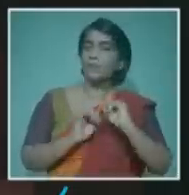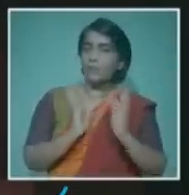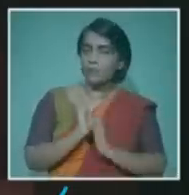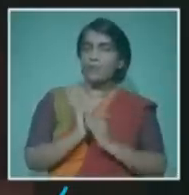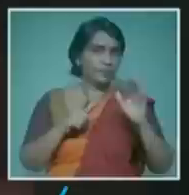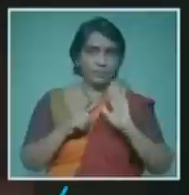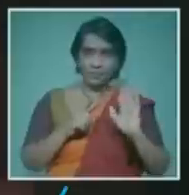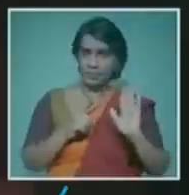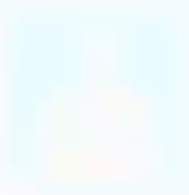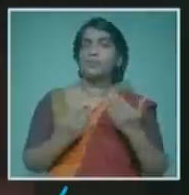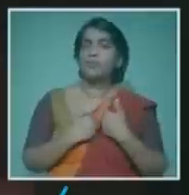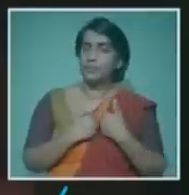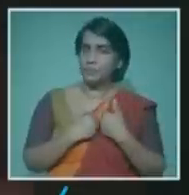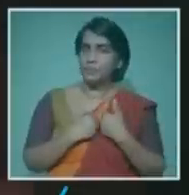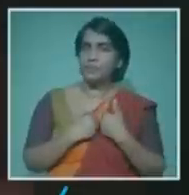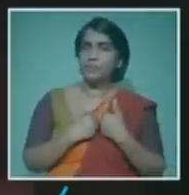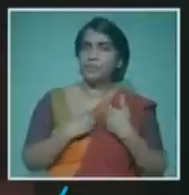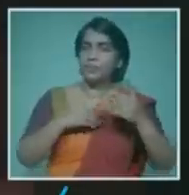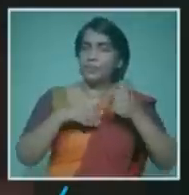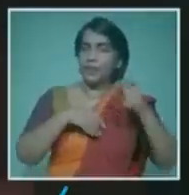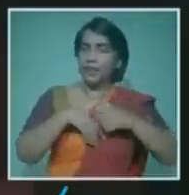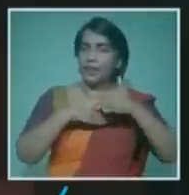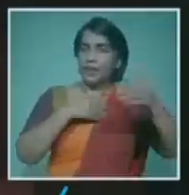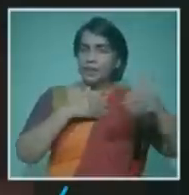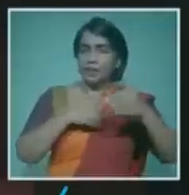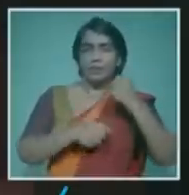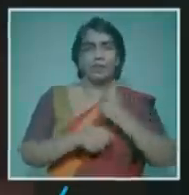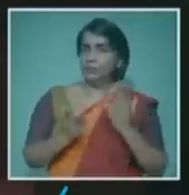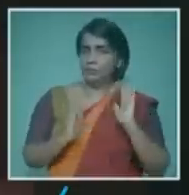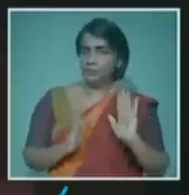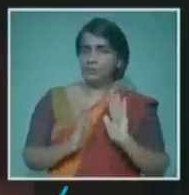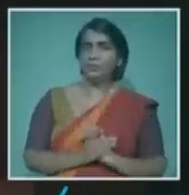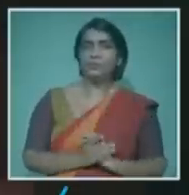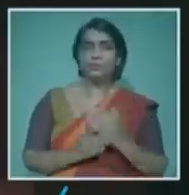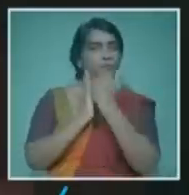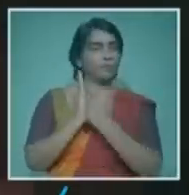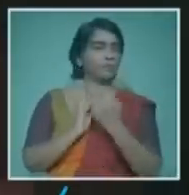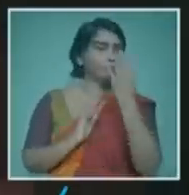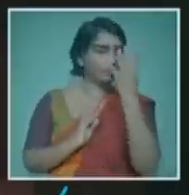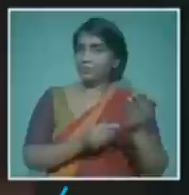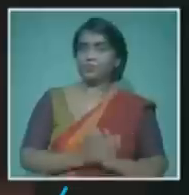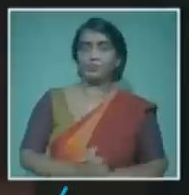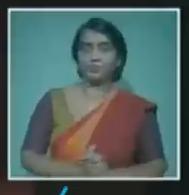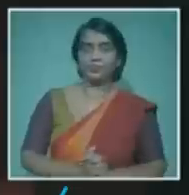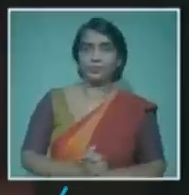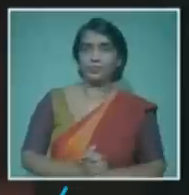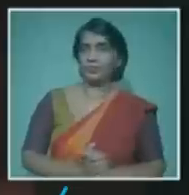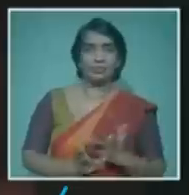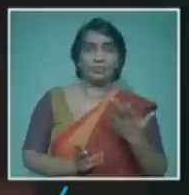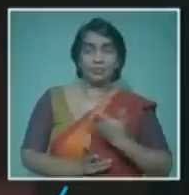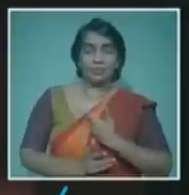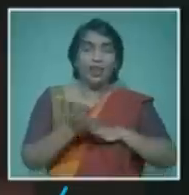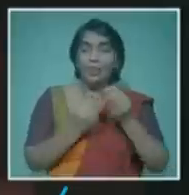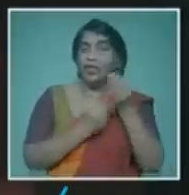ගැනීම විතරක් නෙවෙයි අපි අන්තර්කාලීන කෙටි කාලීන ආණ්ඩුවක් පිහිටීම සඳහා අපි කොන්දේසි 4ක් ඉදිරිපත් කරා. එහෙම නැතුව මම එතුමාට